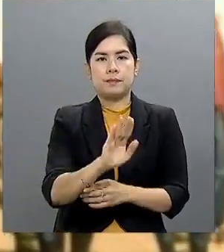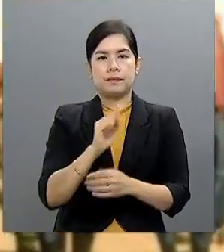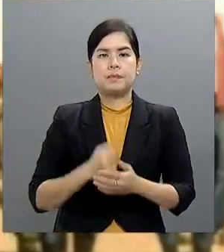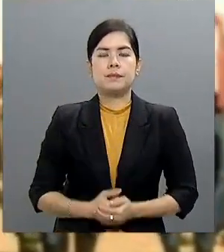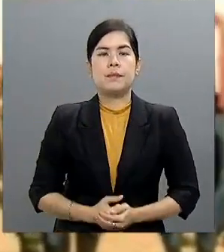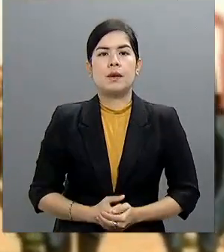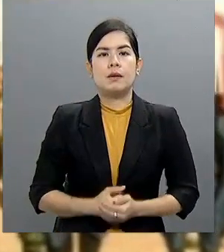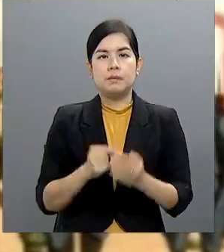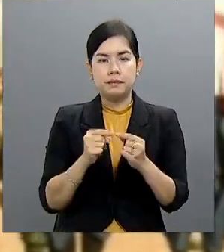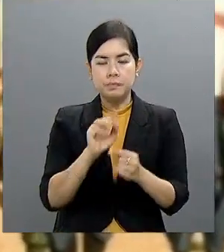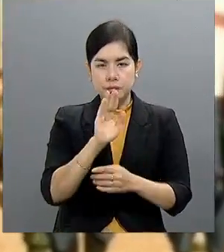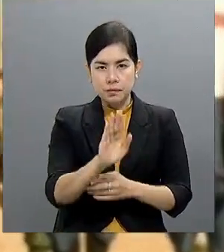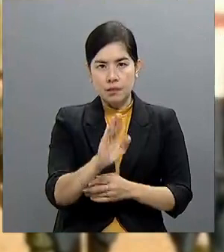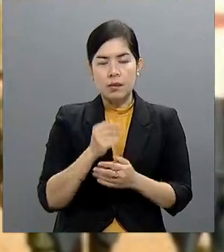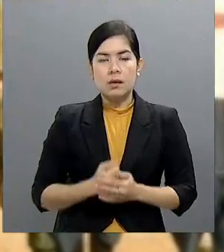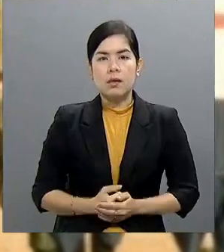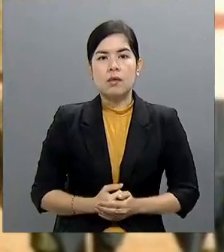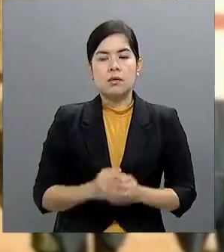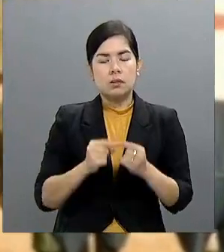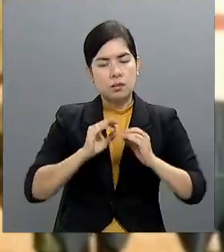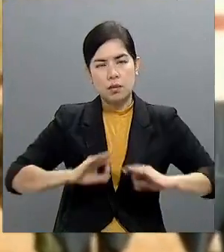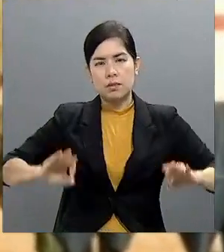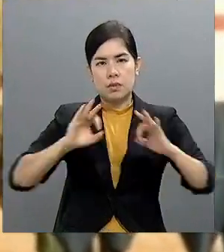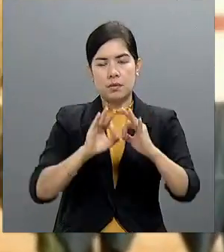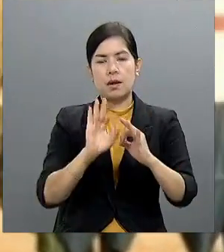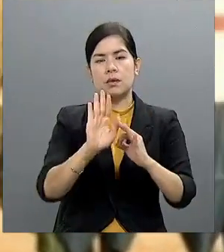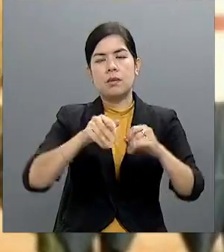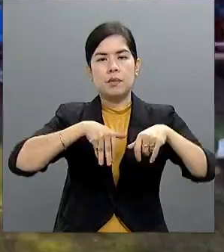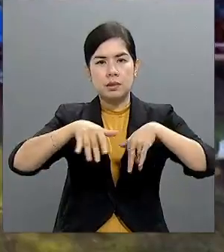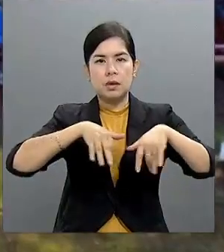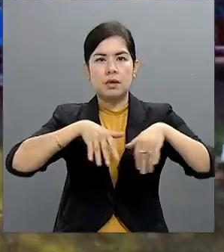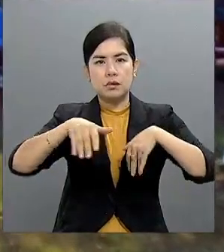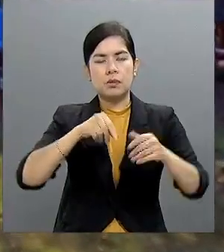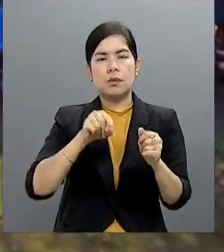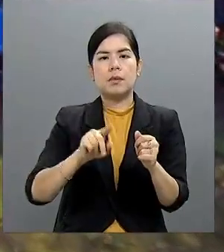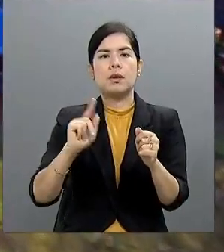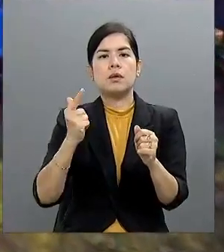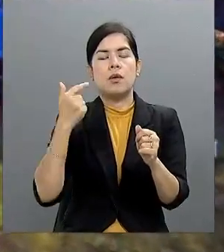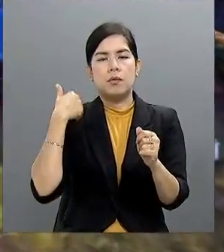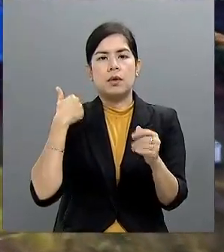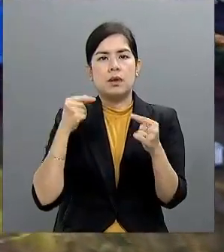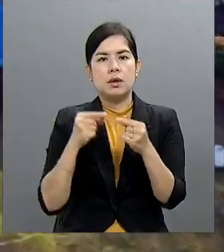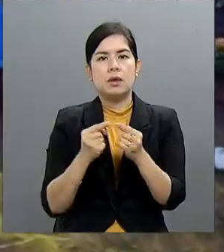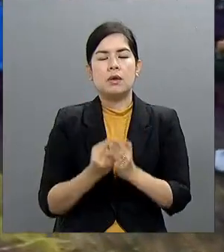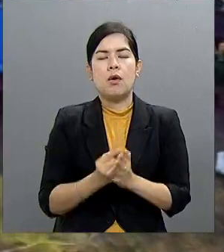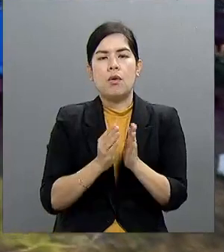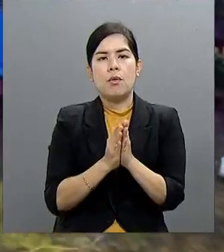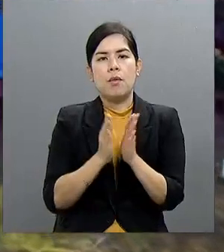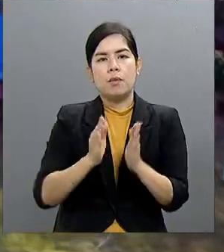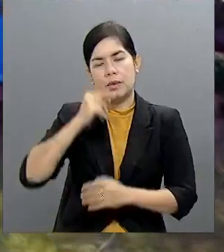หากรุณาธิคุณอันใหญ่หลวงแก่ชาวทองผาภูมิและเป็นมิ่งขวัญแก่ปวงชนชาวไทยทุกคนค่